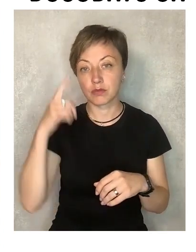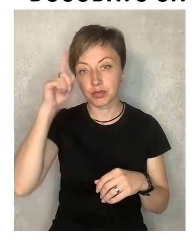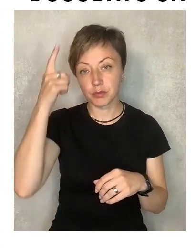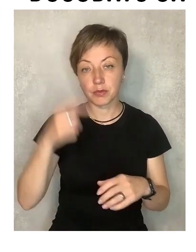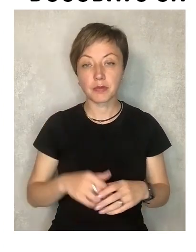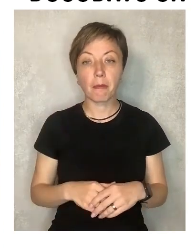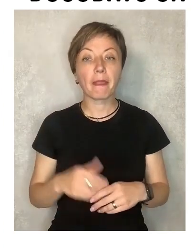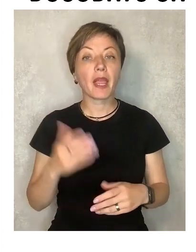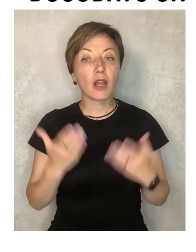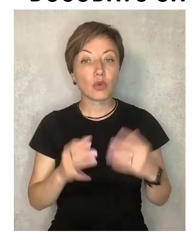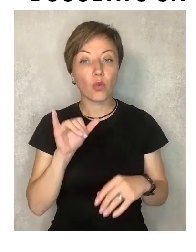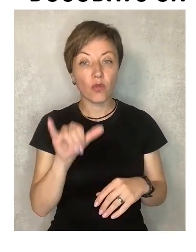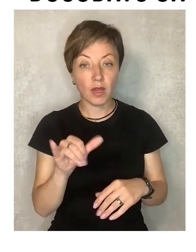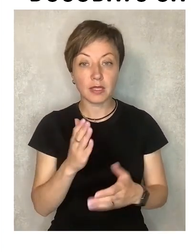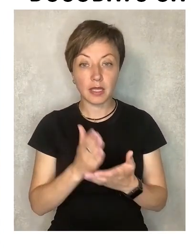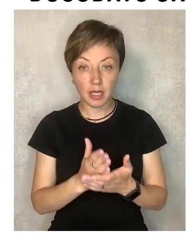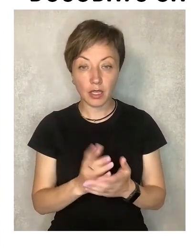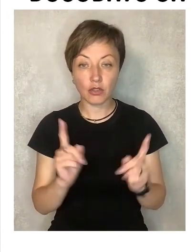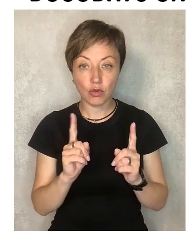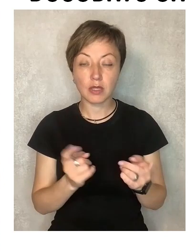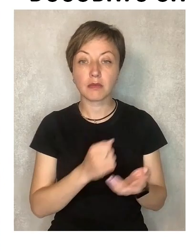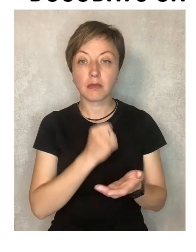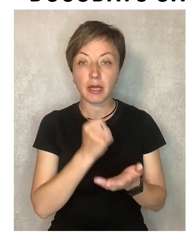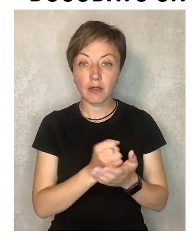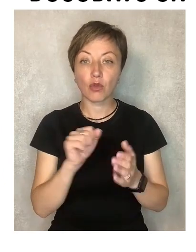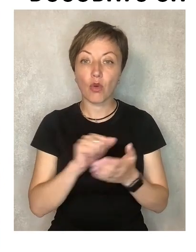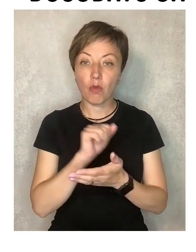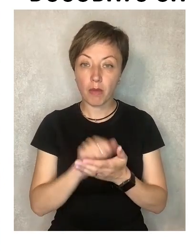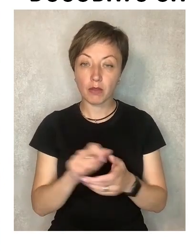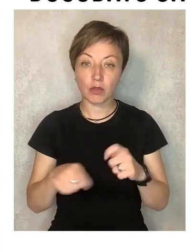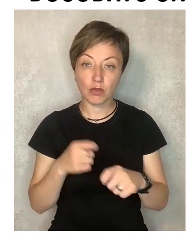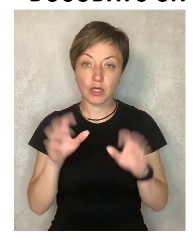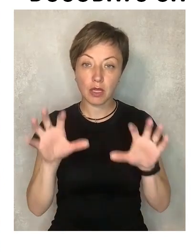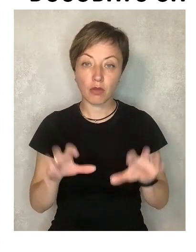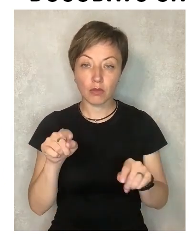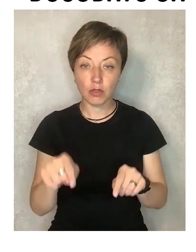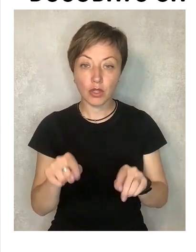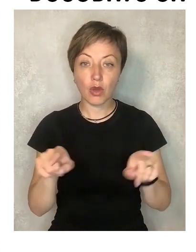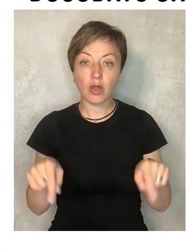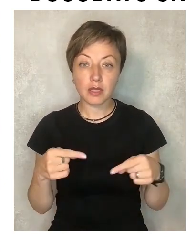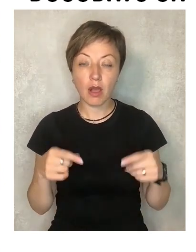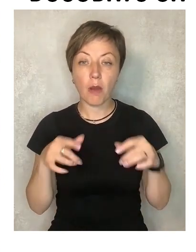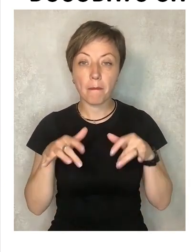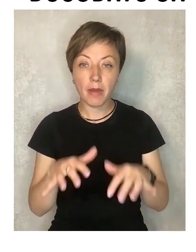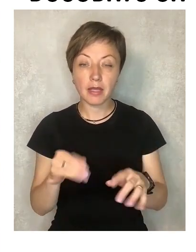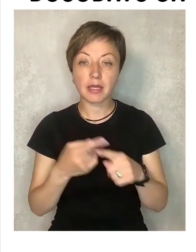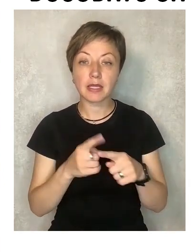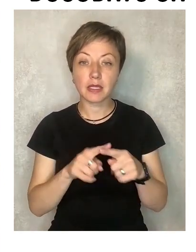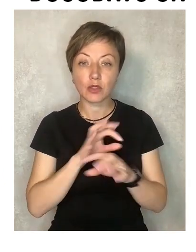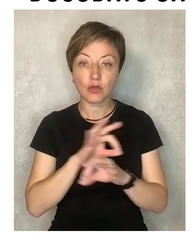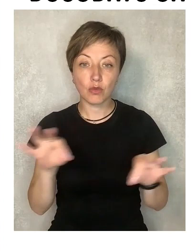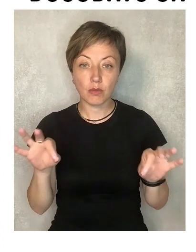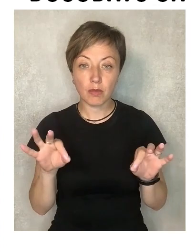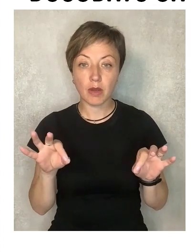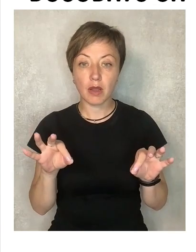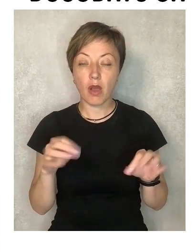вас є щось прийнято в документах, що порушує закон, тому ви якраз можете організовувати компанію, і це супер класна, типу, одна